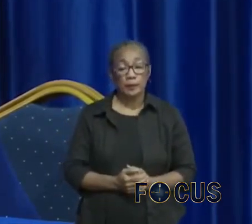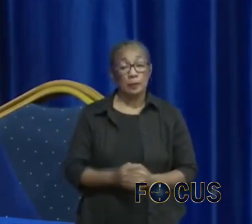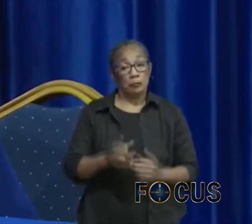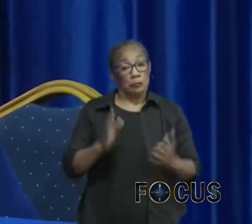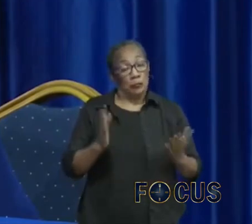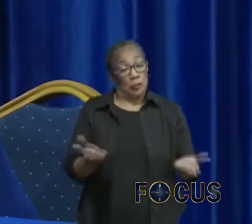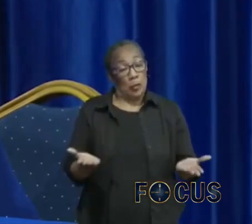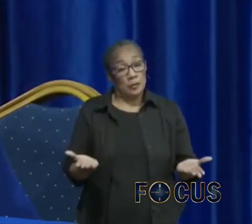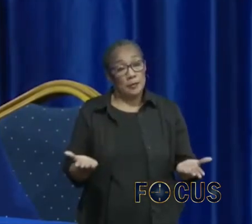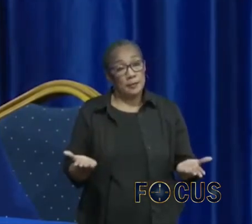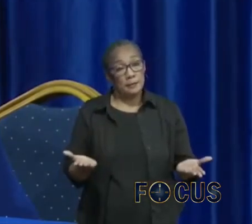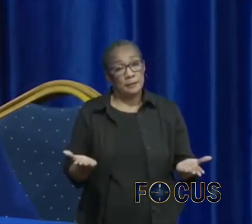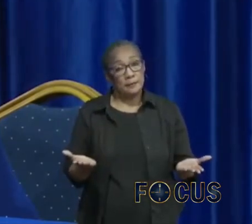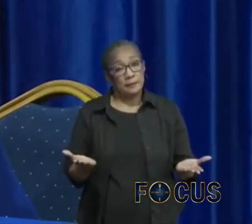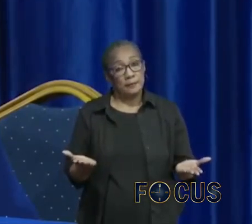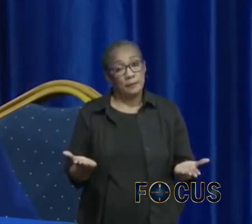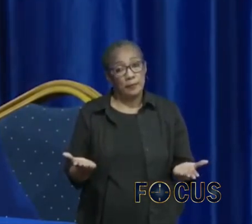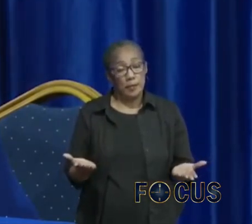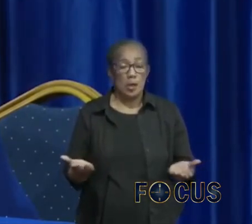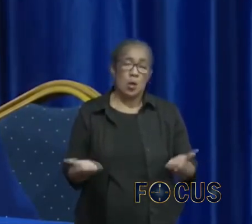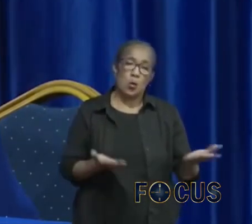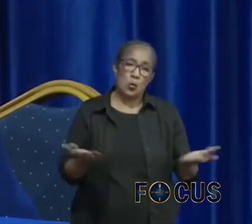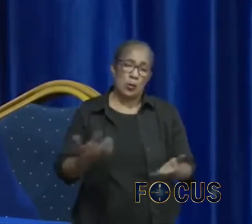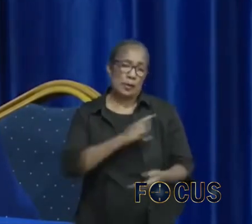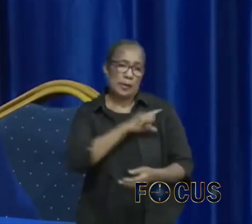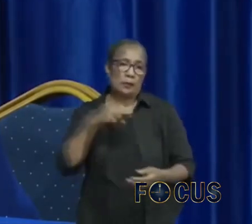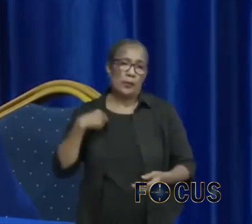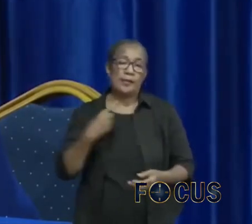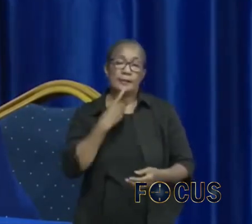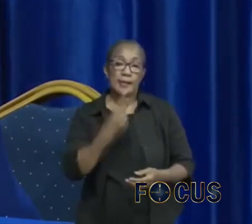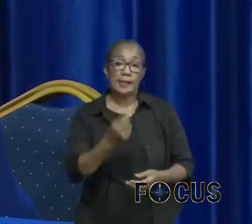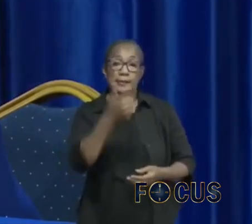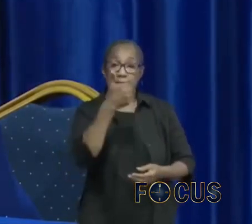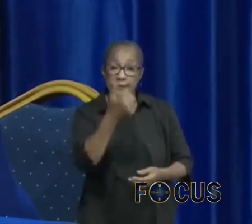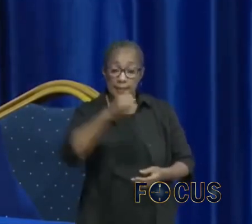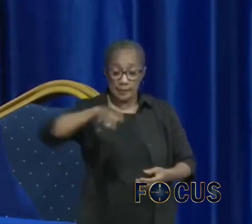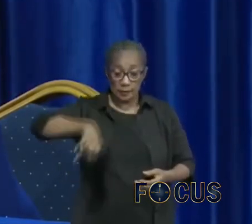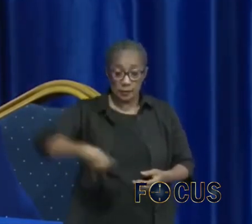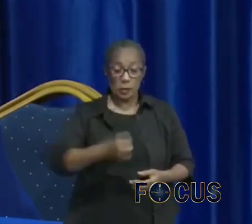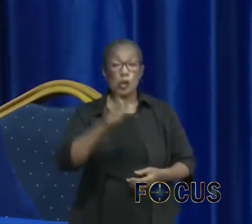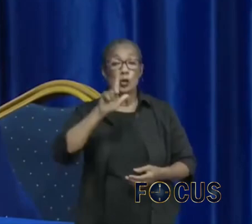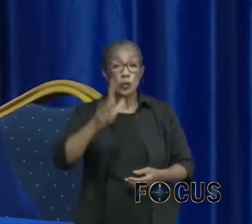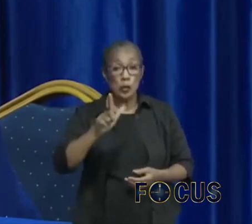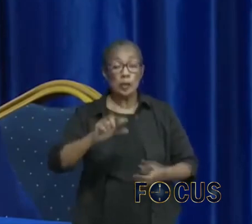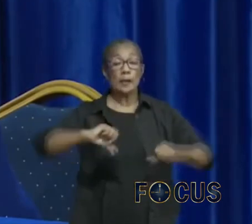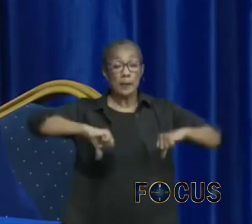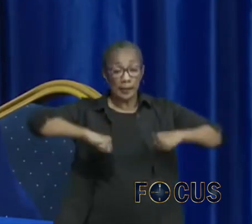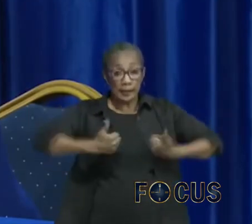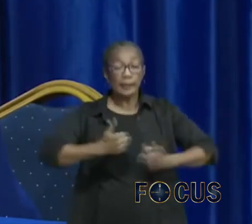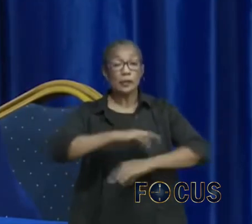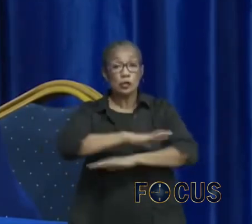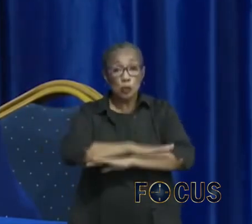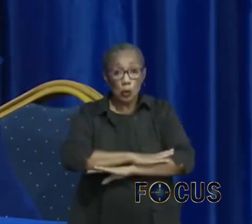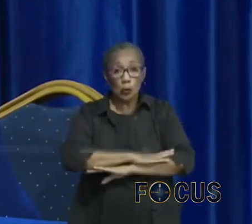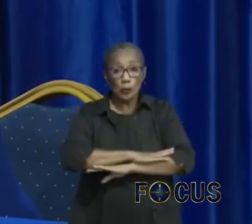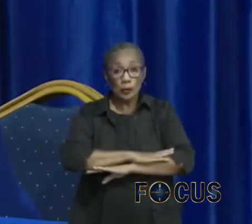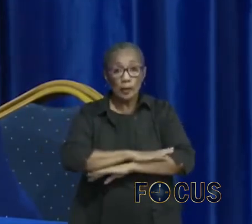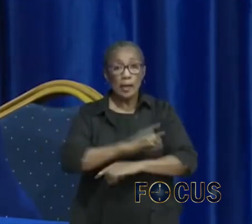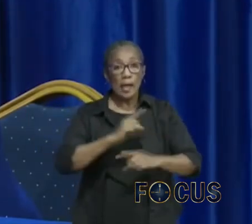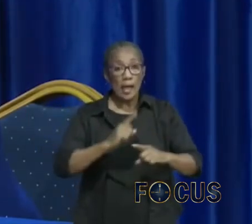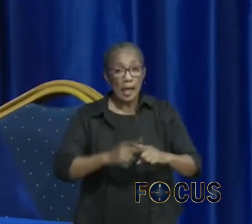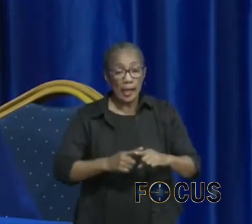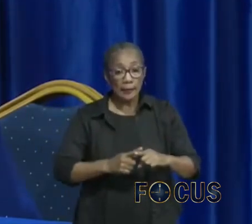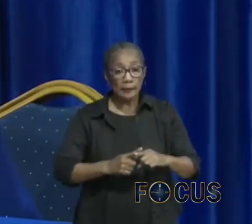Dus wanneer we zeggen 6 juli gaan de scholen open, en